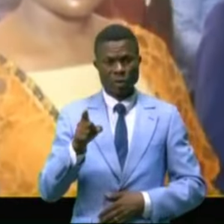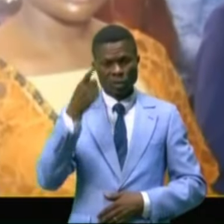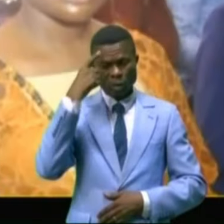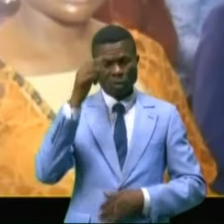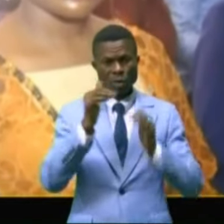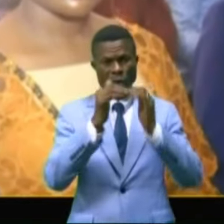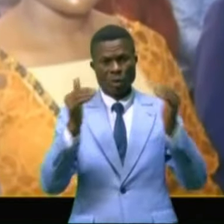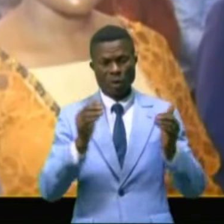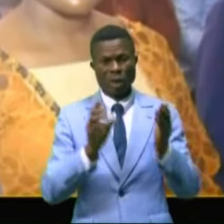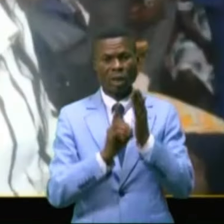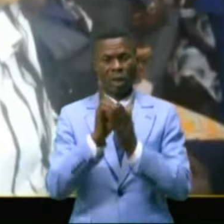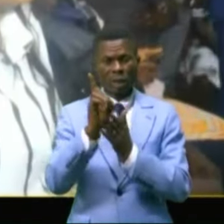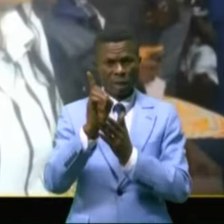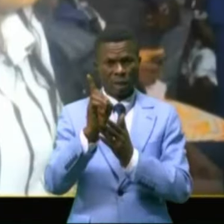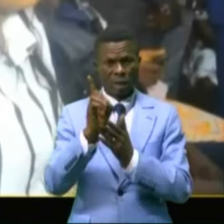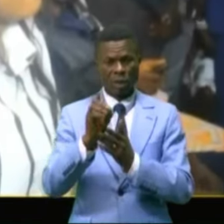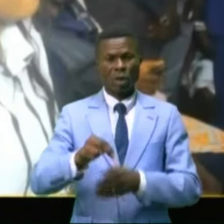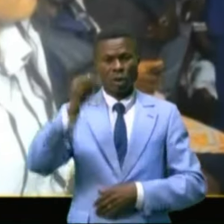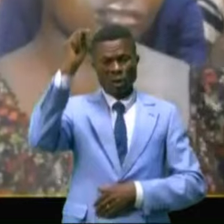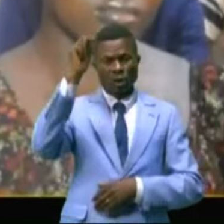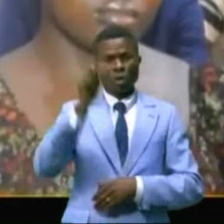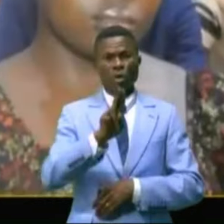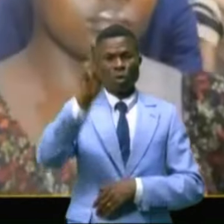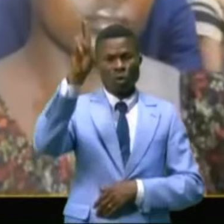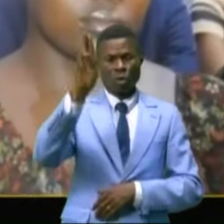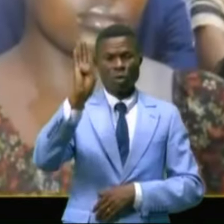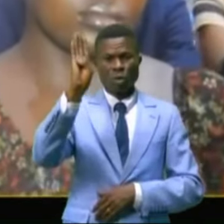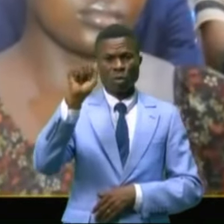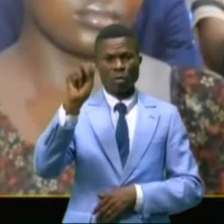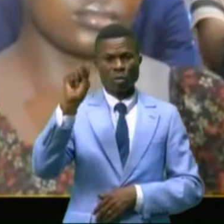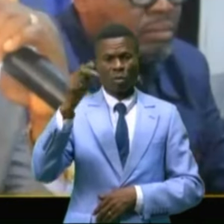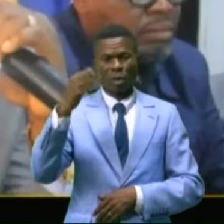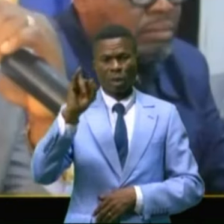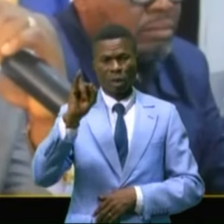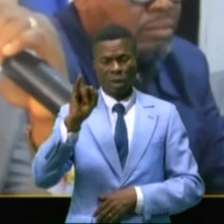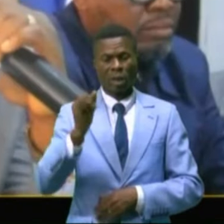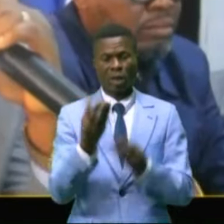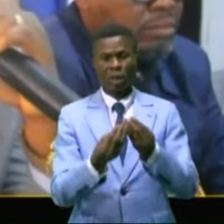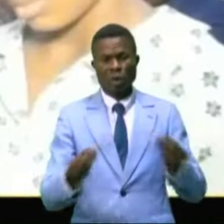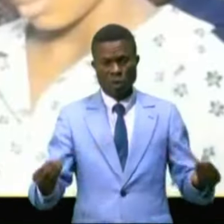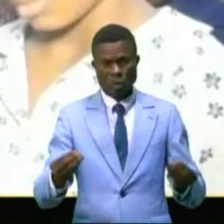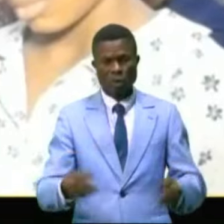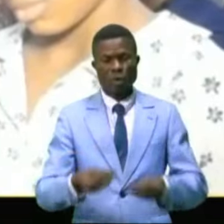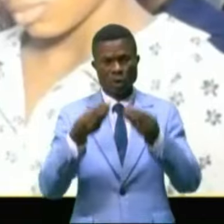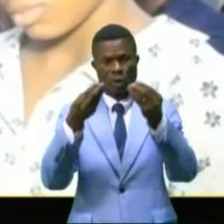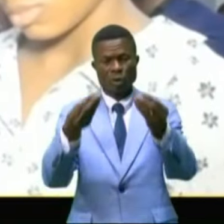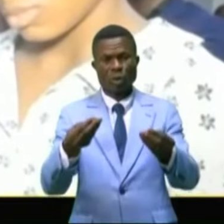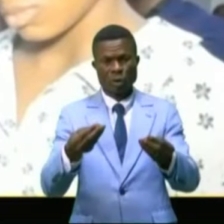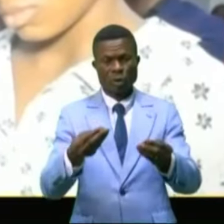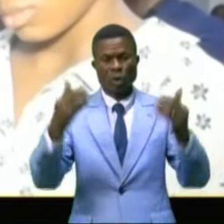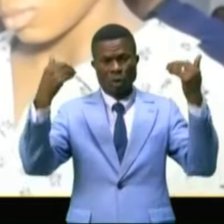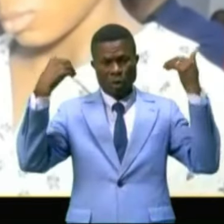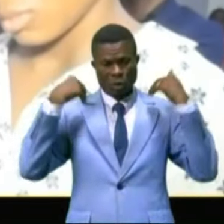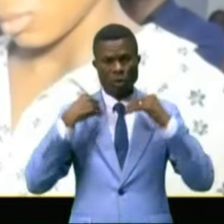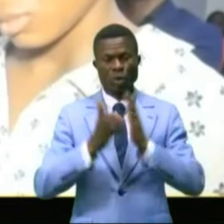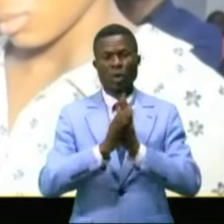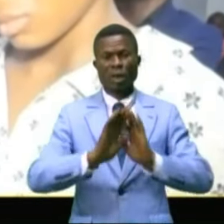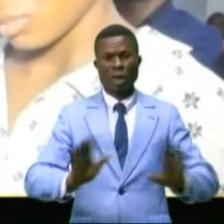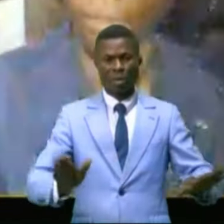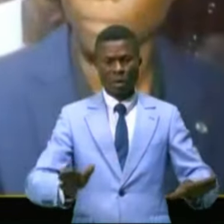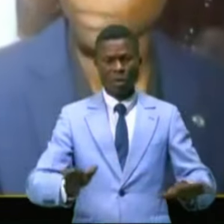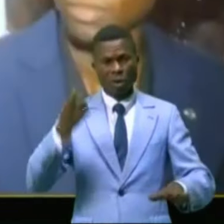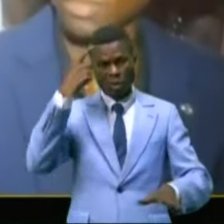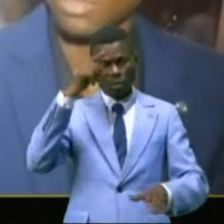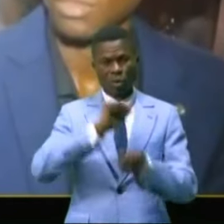la paix et le développement du Nord Angui ainsi que sur les pistes des solutions à apporter aux autorités compétentes